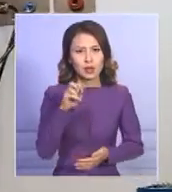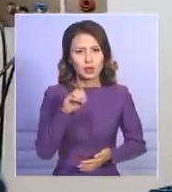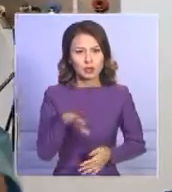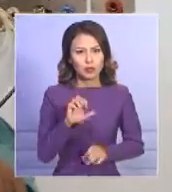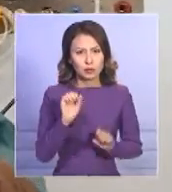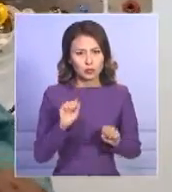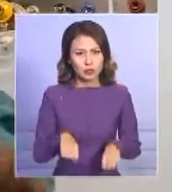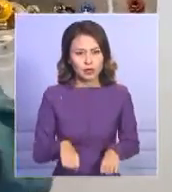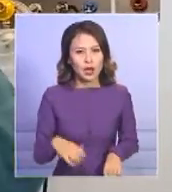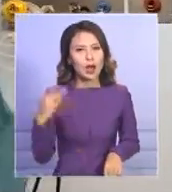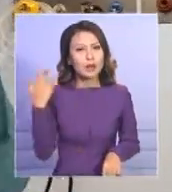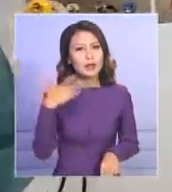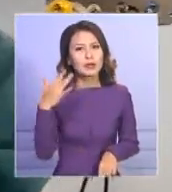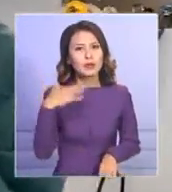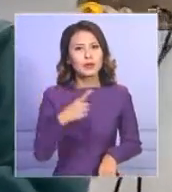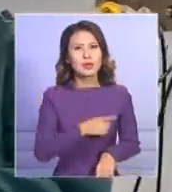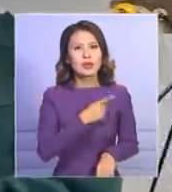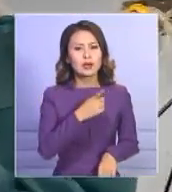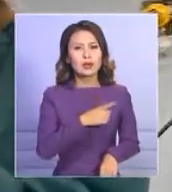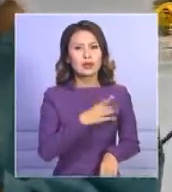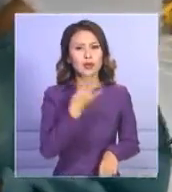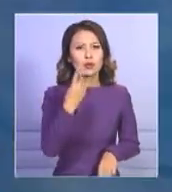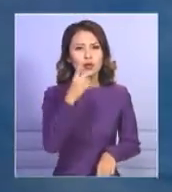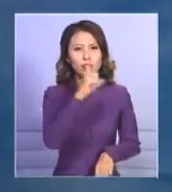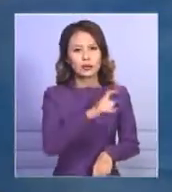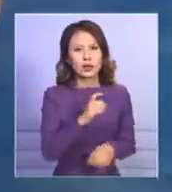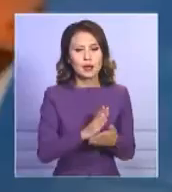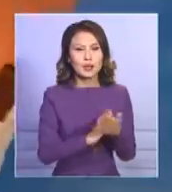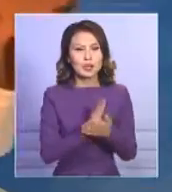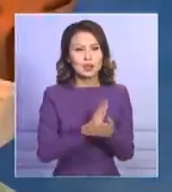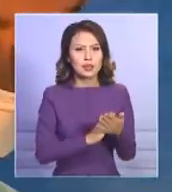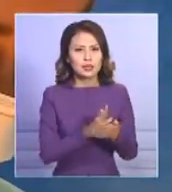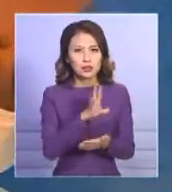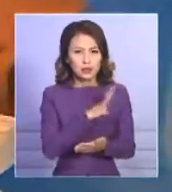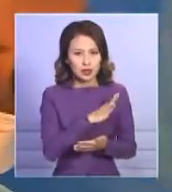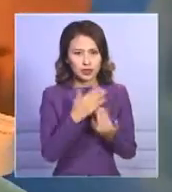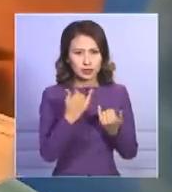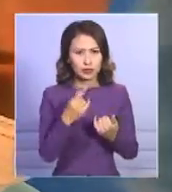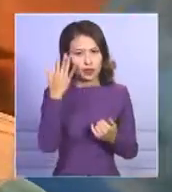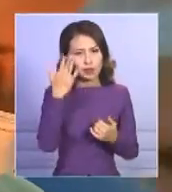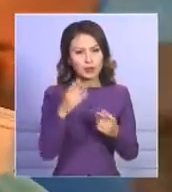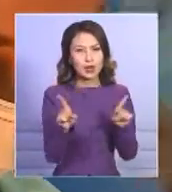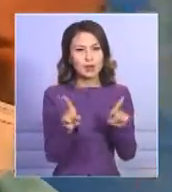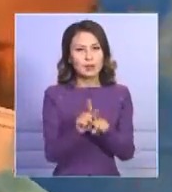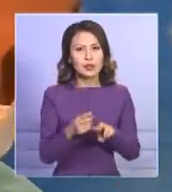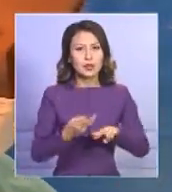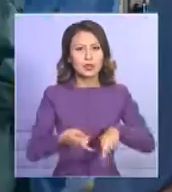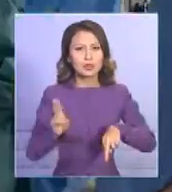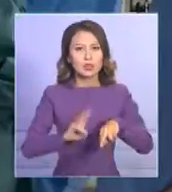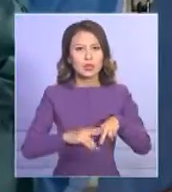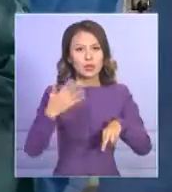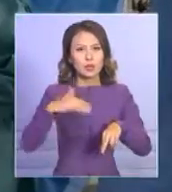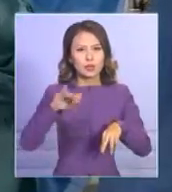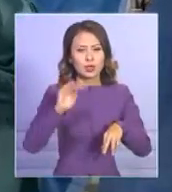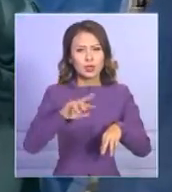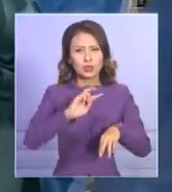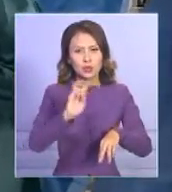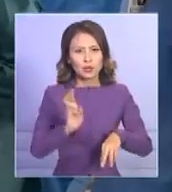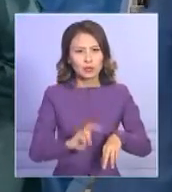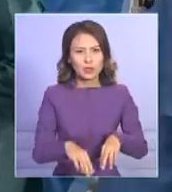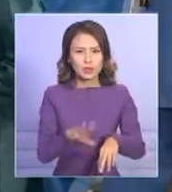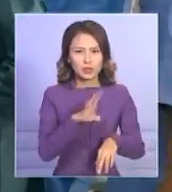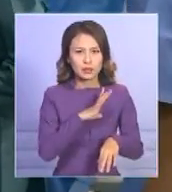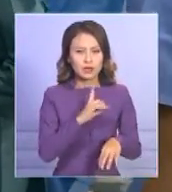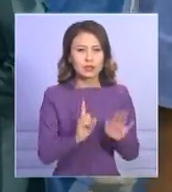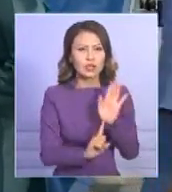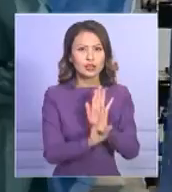дейін ұзартуға болады. Америкалық мамандар бұл жолы 4 адамға операция жасады. Негізінен мұндай операцияның шетелдегі бағасы 50 мың ақш